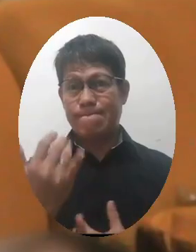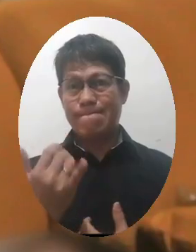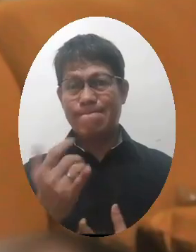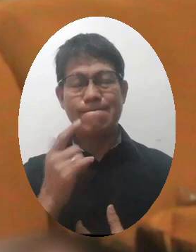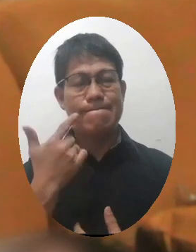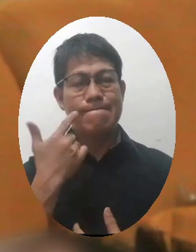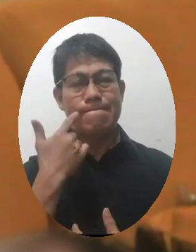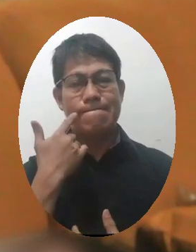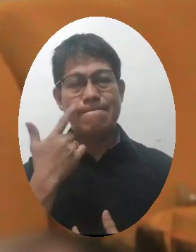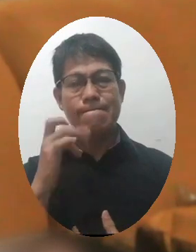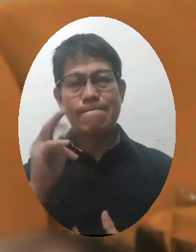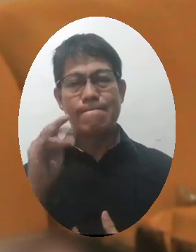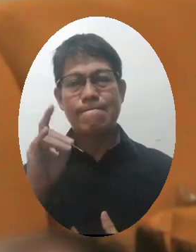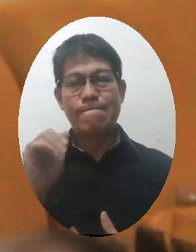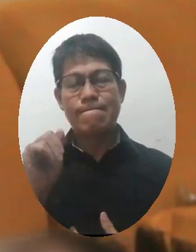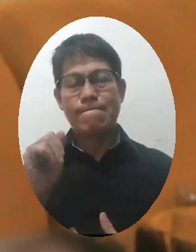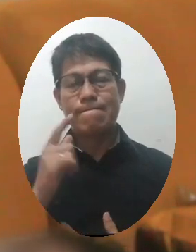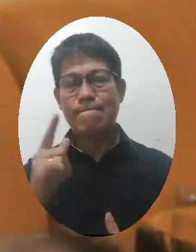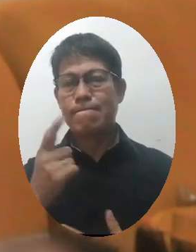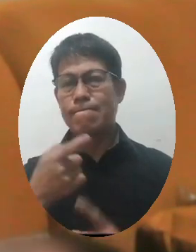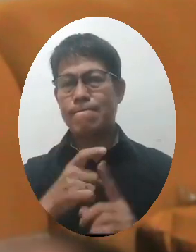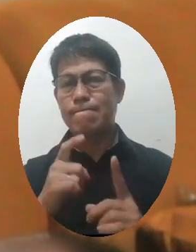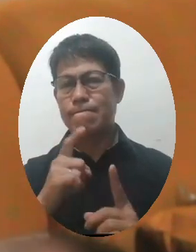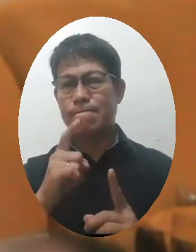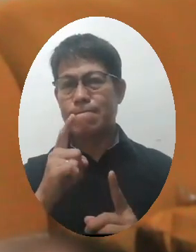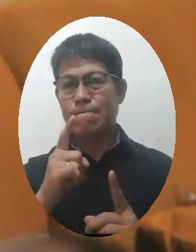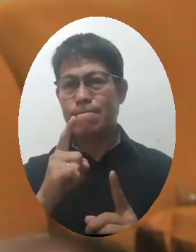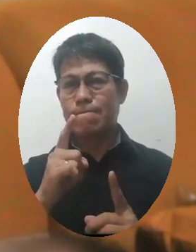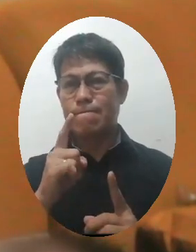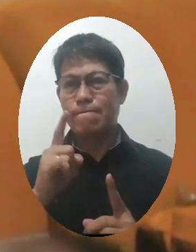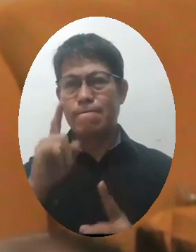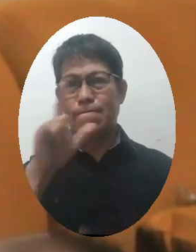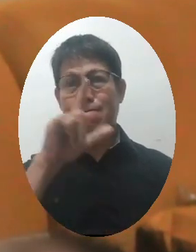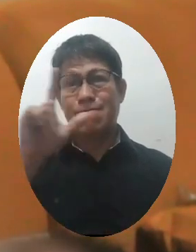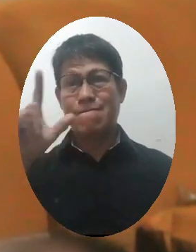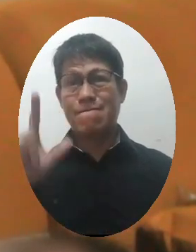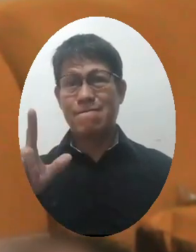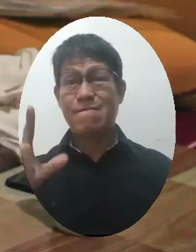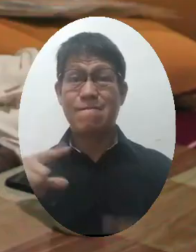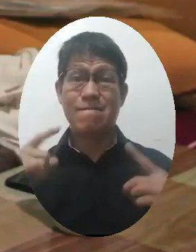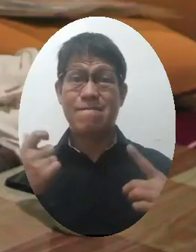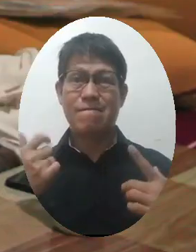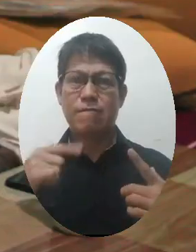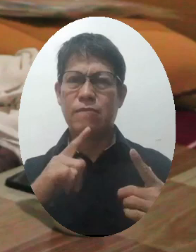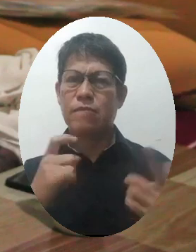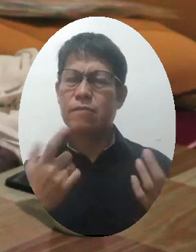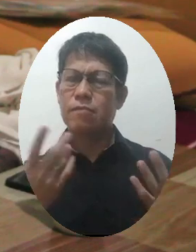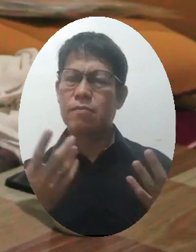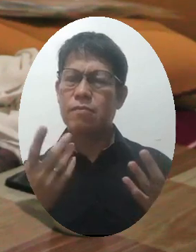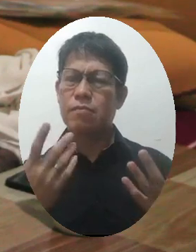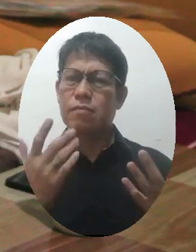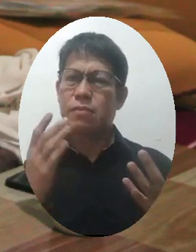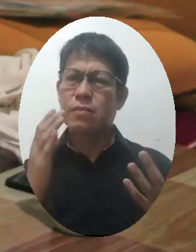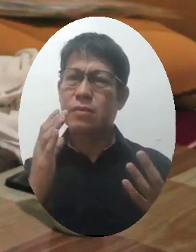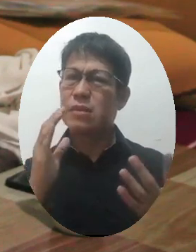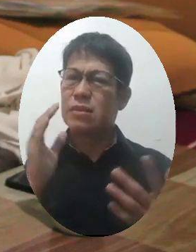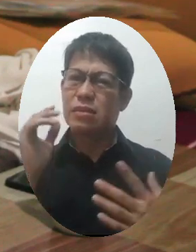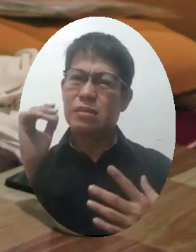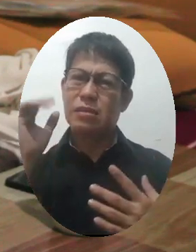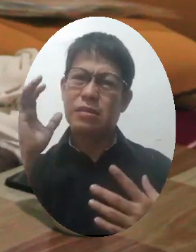Magandang araw po. Ako po si Glenda Emeline Sangan, taga Cabuyao, Laguna. Ito po ang aking anak na si